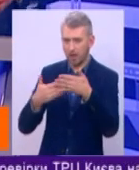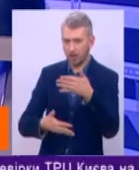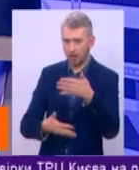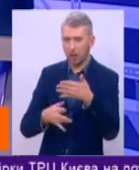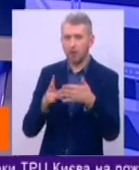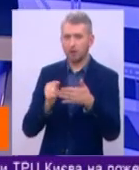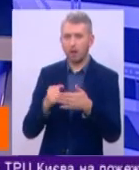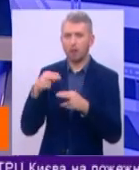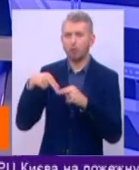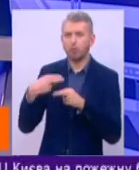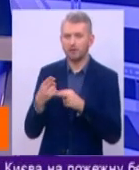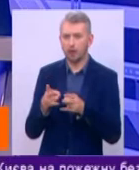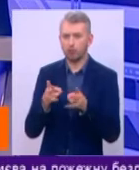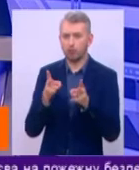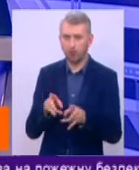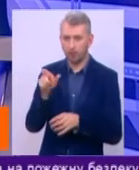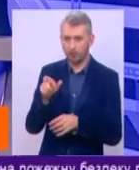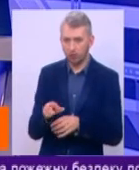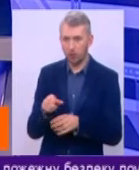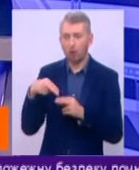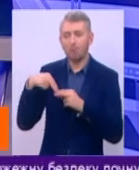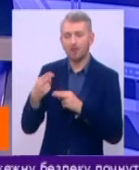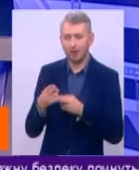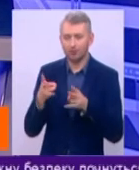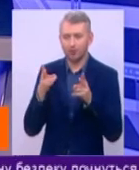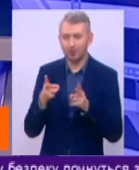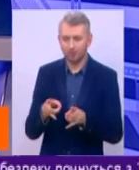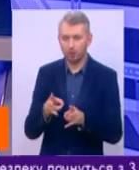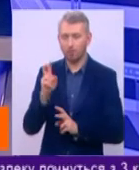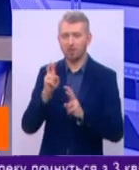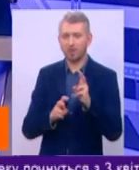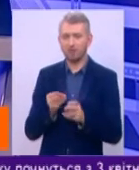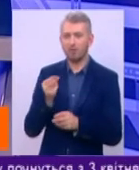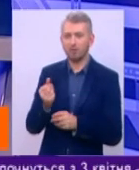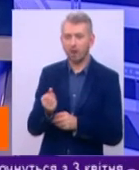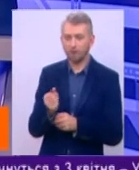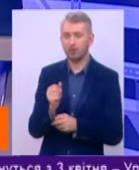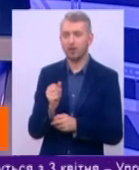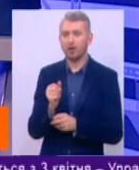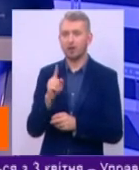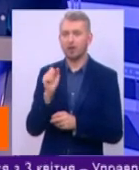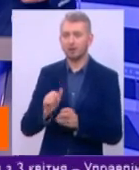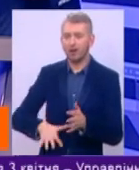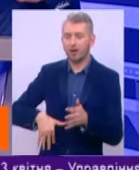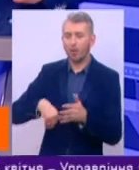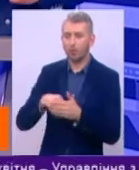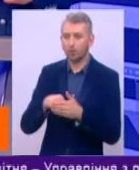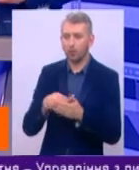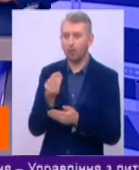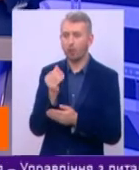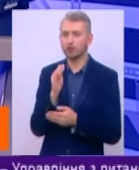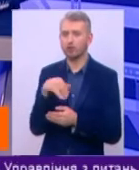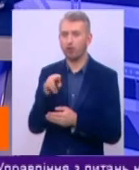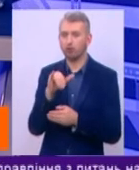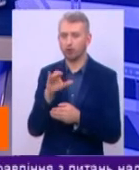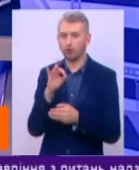Отже, на компенсацію потерпілому, точніше, компенсацію потерпілому підприємство виплачує як вже ми говорили, за рахунок коштів Фонду